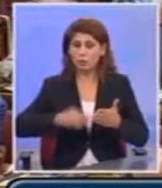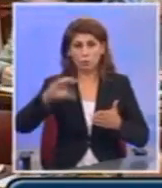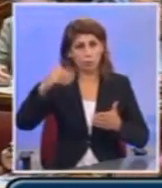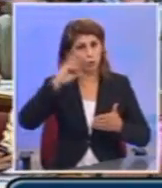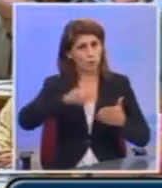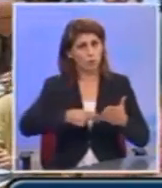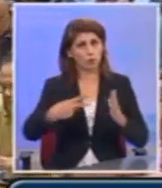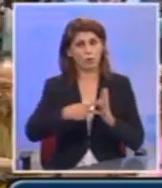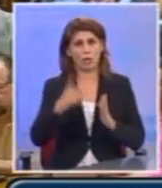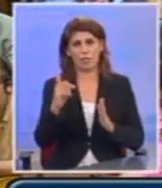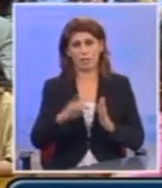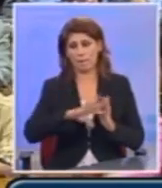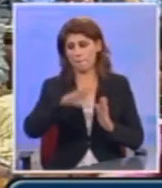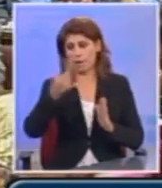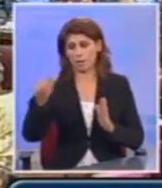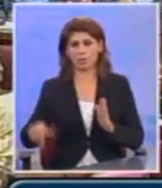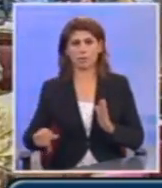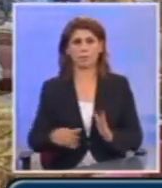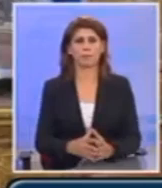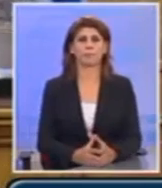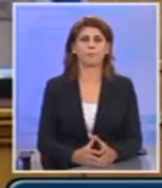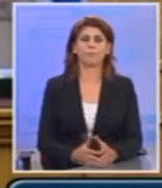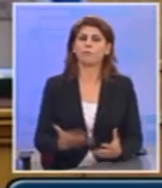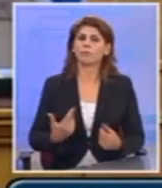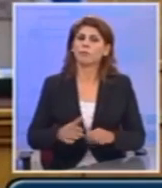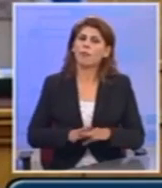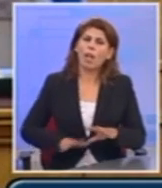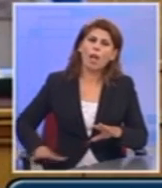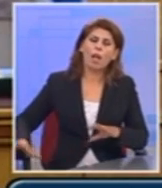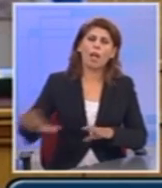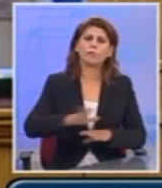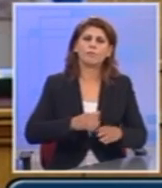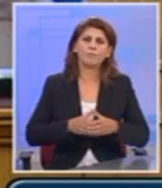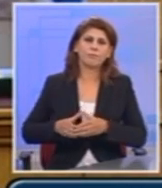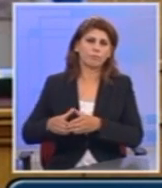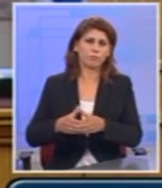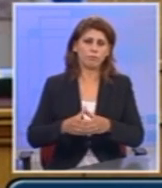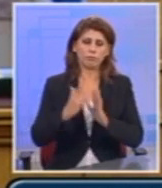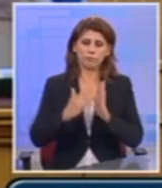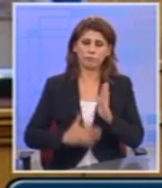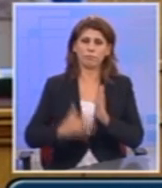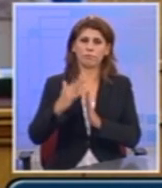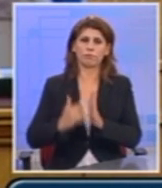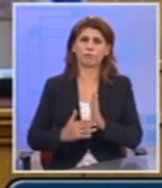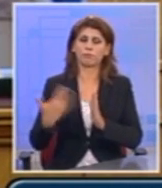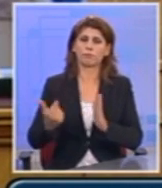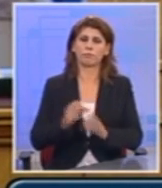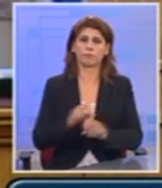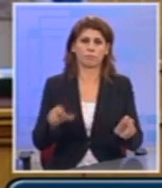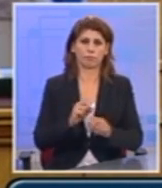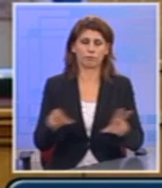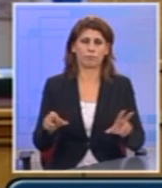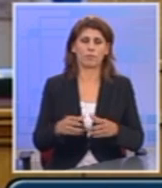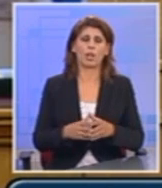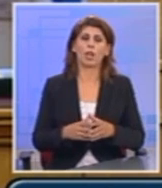μνημονίου του 2010 υπάρχει μία ευρεία γάμα εγγράφων που παρέχουν πληροφορίες που